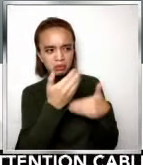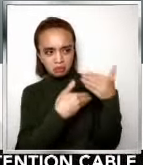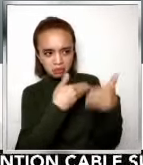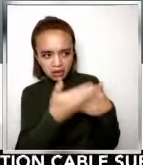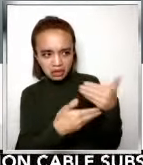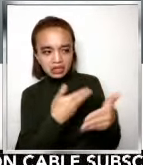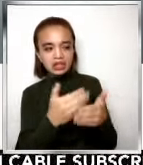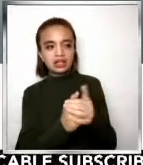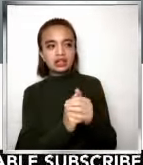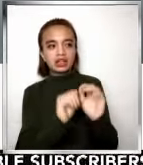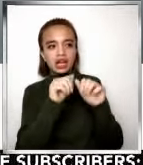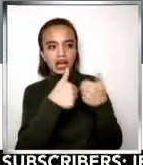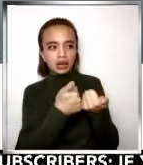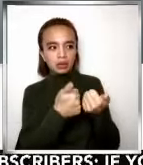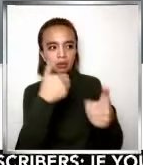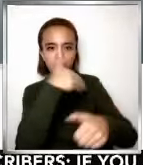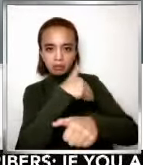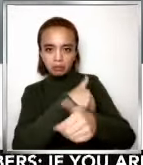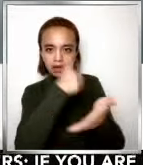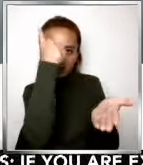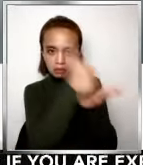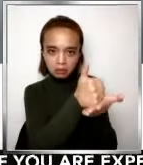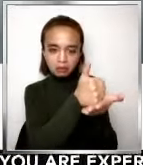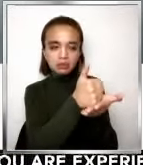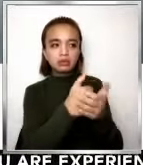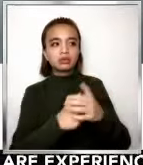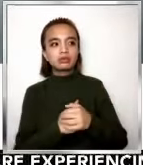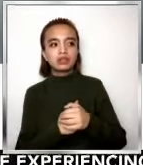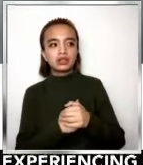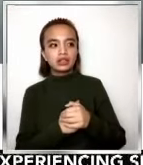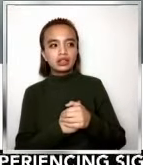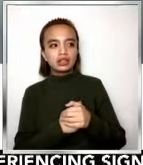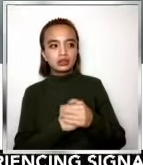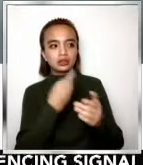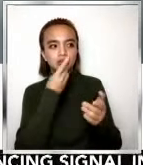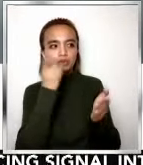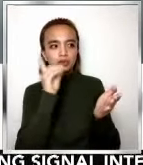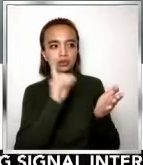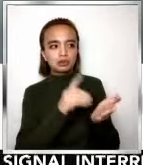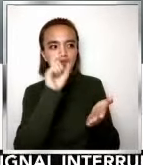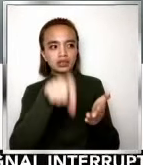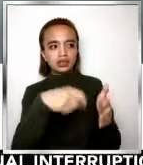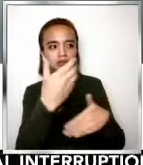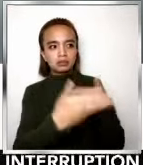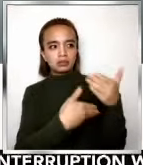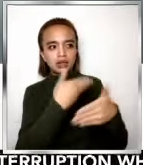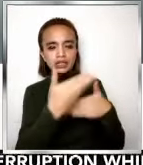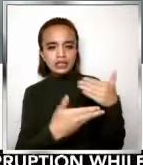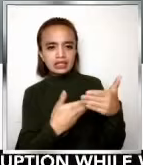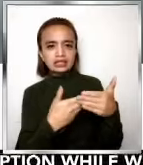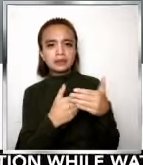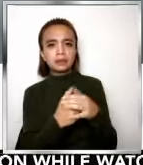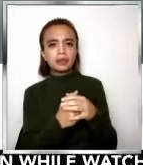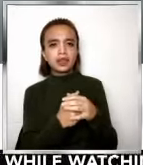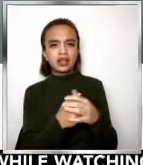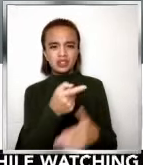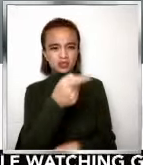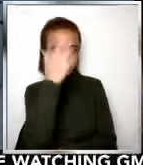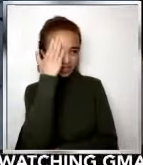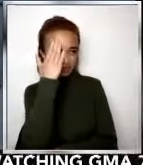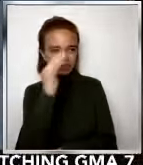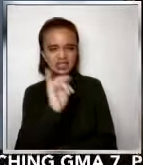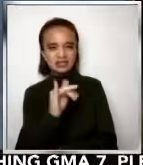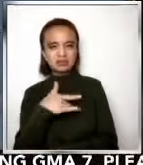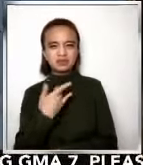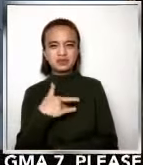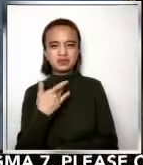bangko, yung mga papers na kailangan lakarin. So, ano mo yun? Adulting. Adulting na